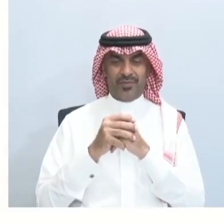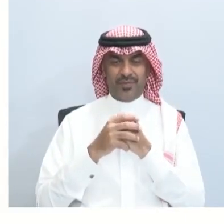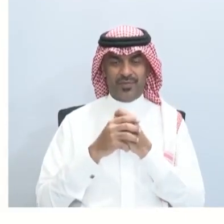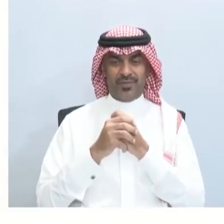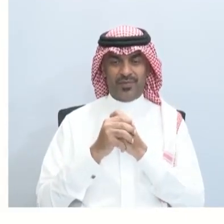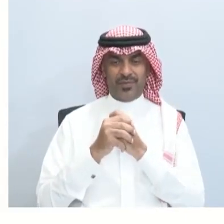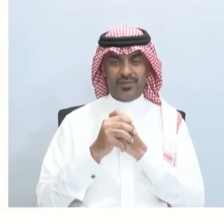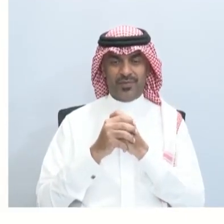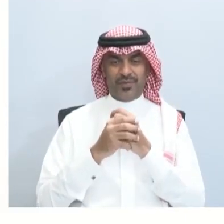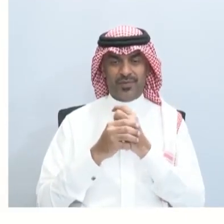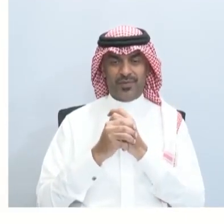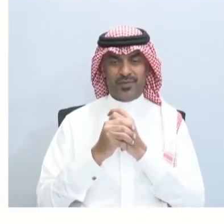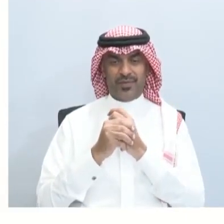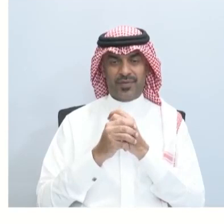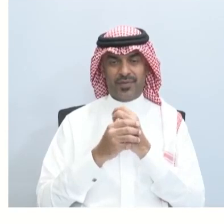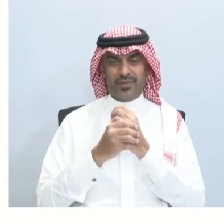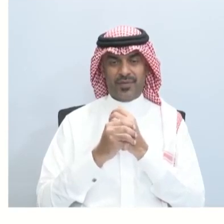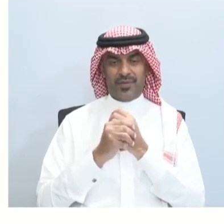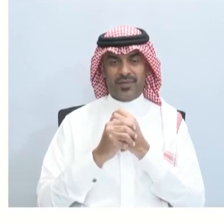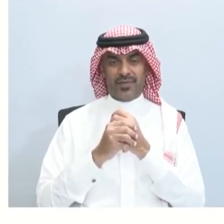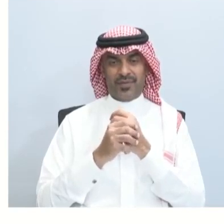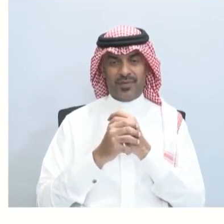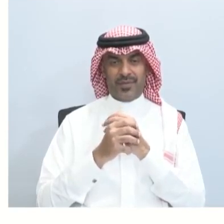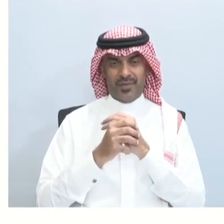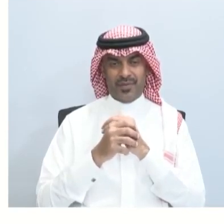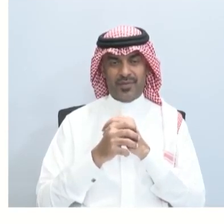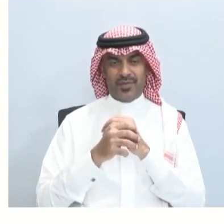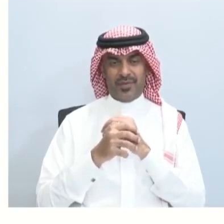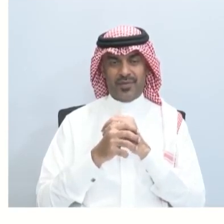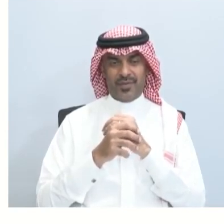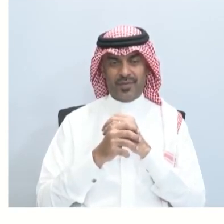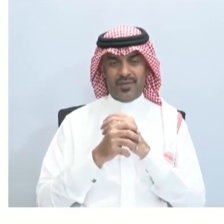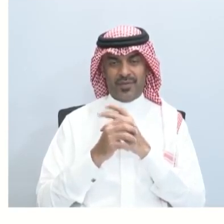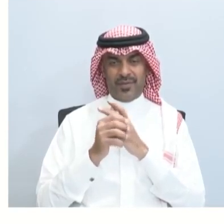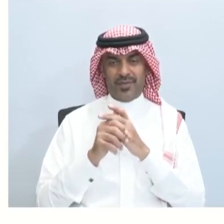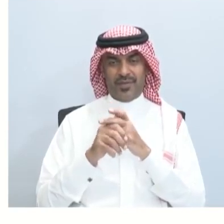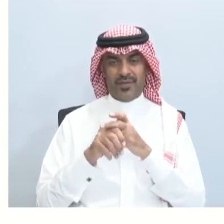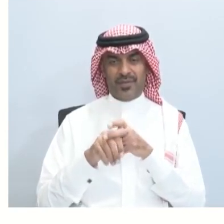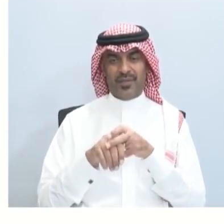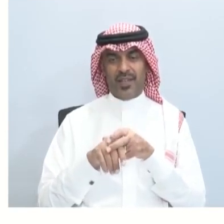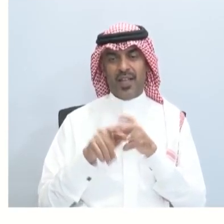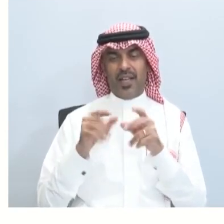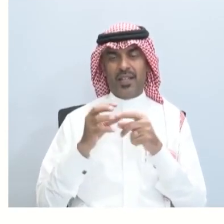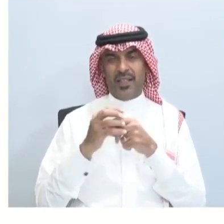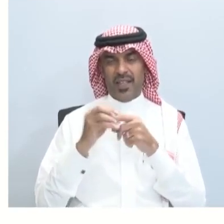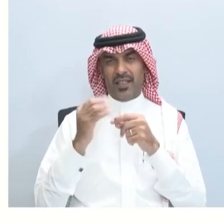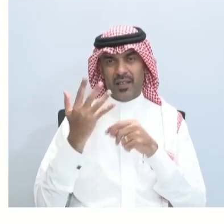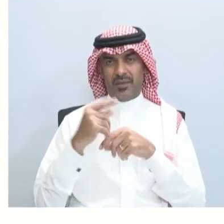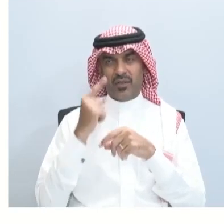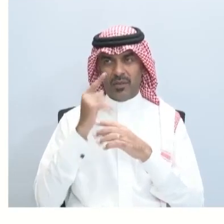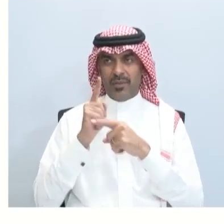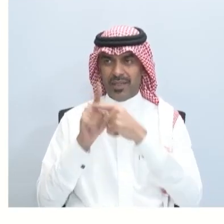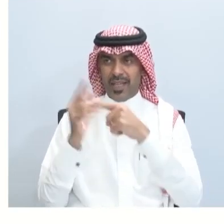لنحل هذه المتباينه لنوجد عدد السنين وهي قيمه سين هنا سوف نطرح خمسه عشر من الطرفين